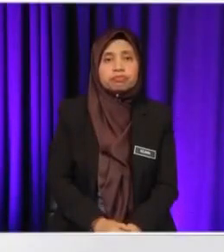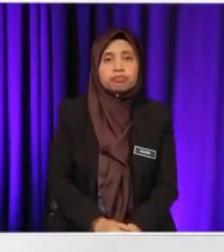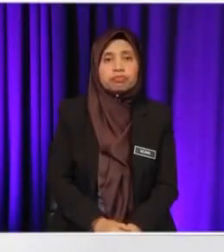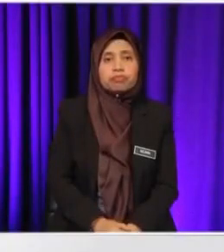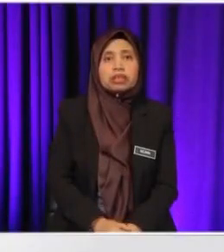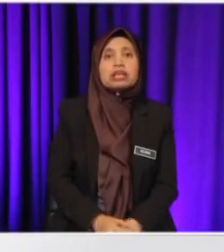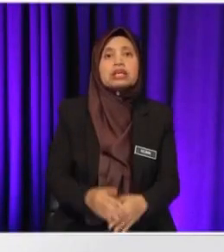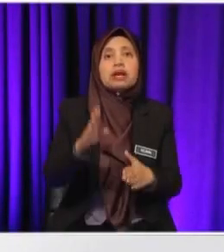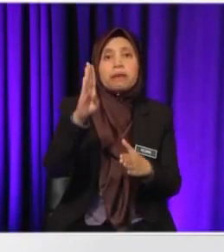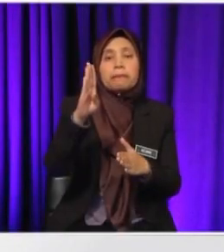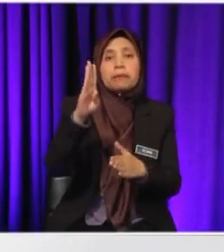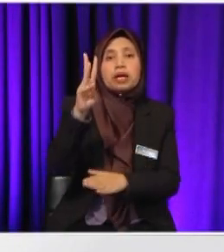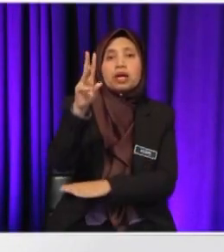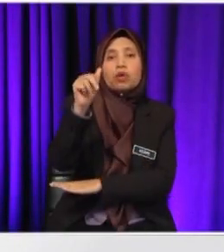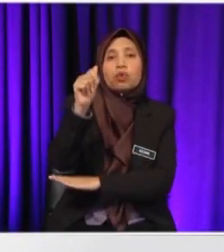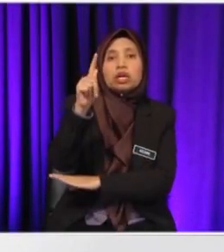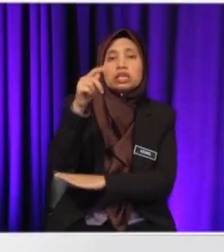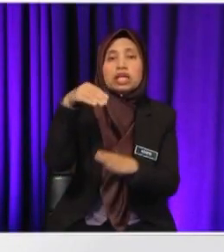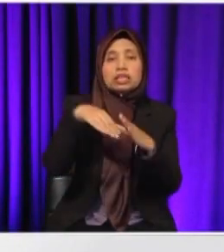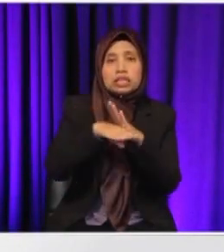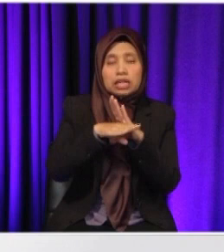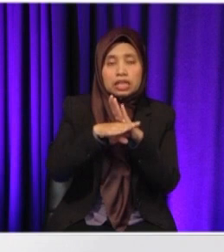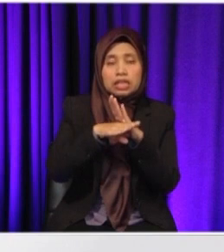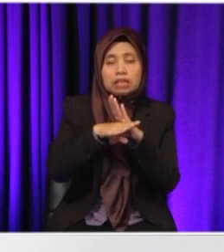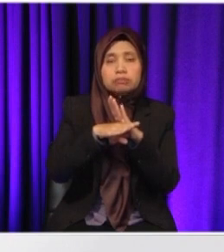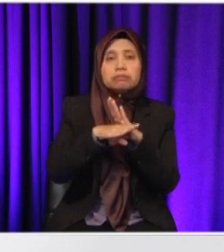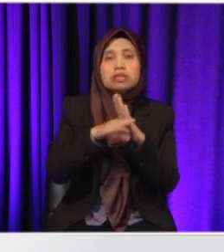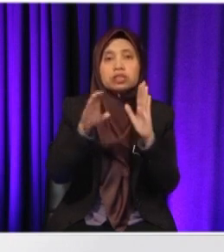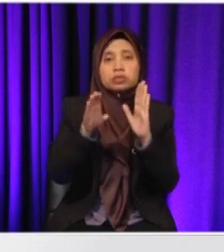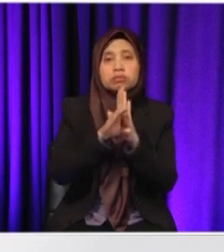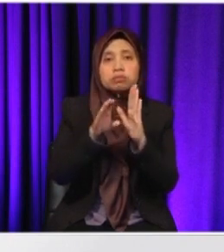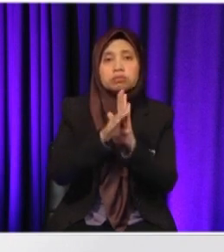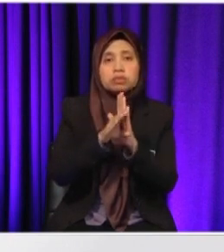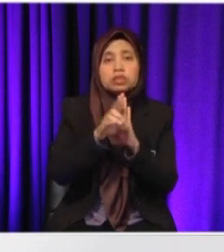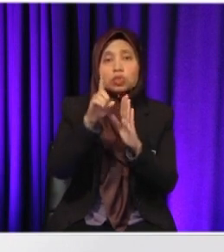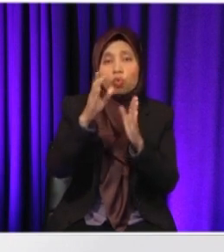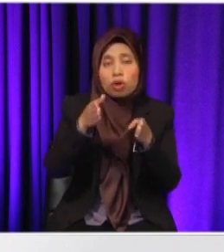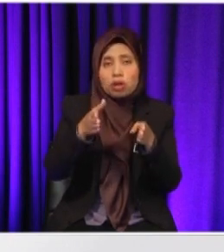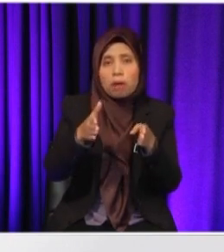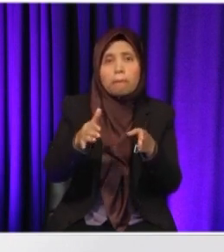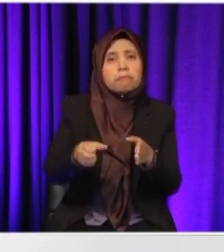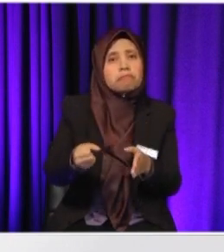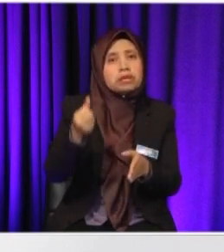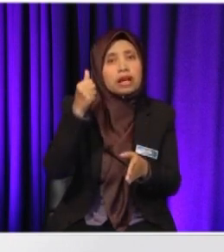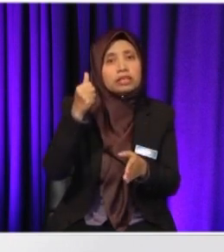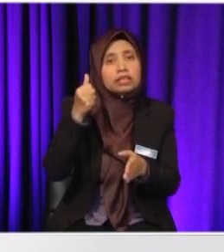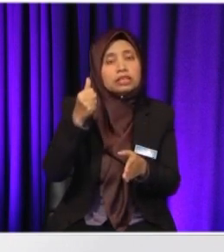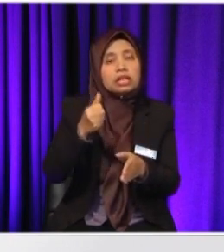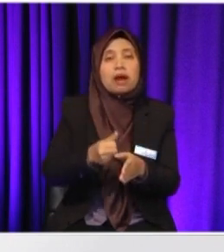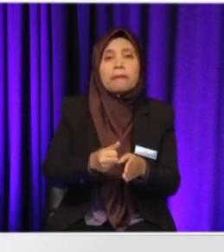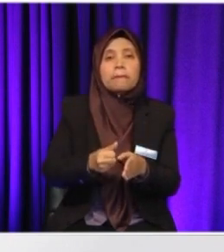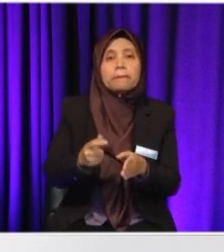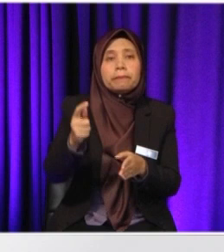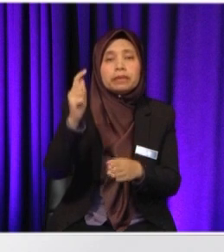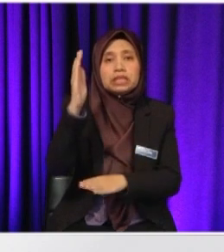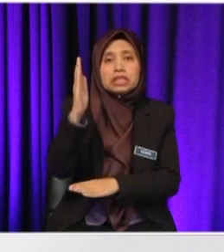Antara 4 perwatakan watak dalam cerpen berserta contoh adalah seorang yang berani. Okey. Buang berlari menegakkan